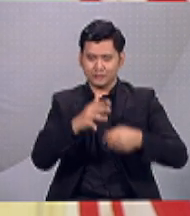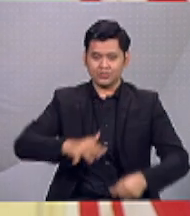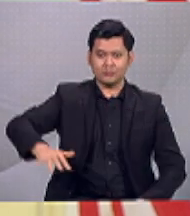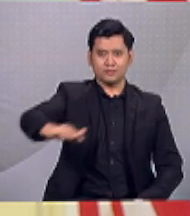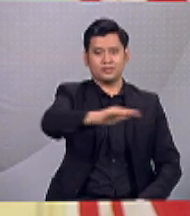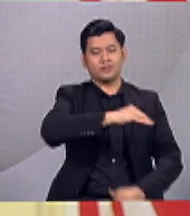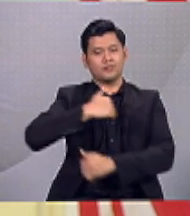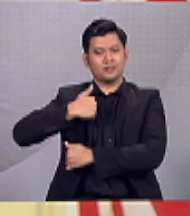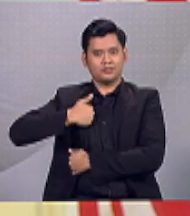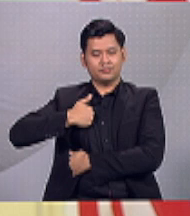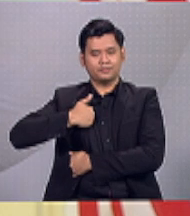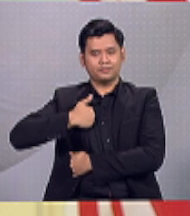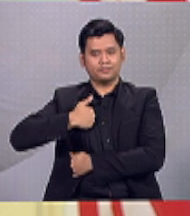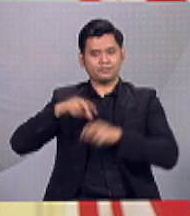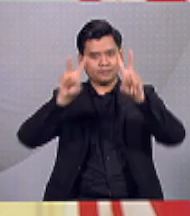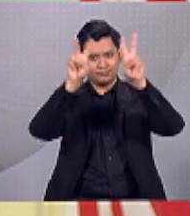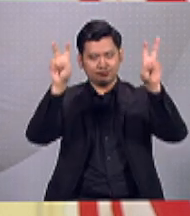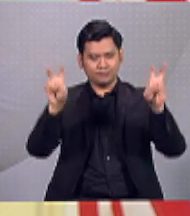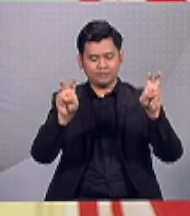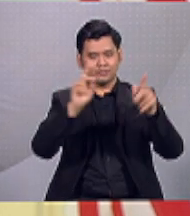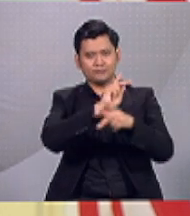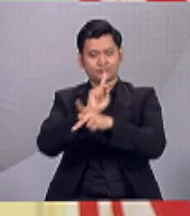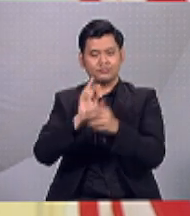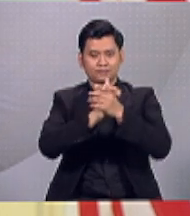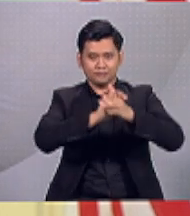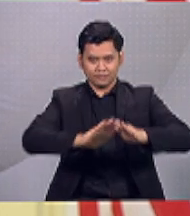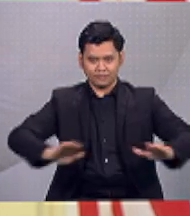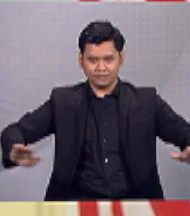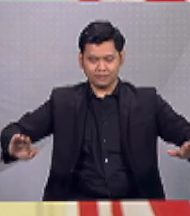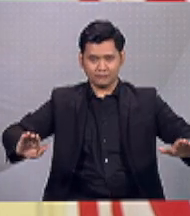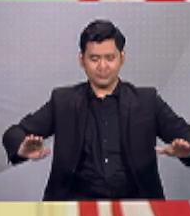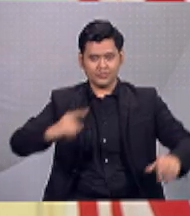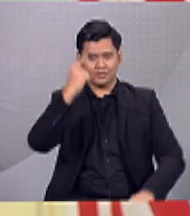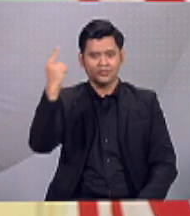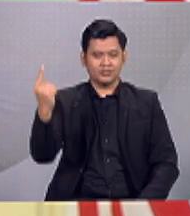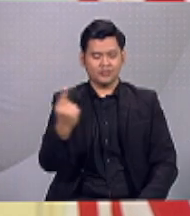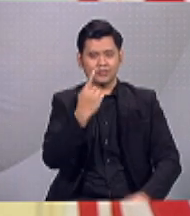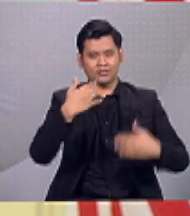siaga, kedaulatan terjaga sentiasa di angkasa raya.